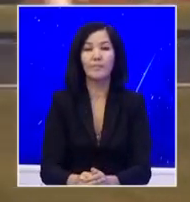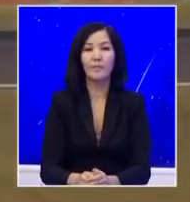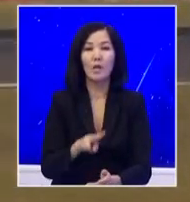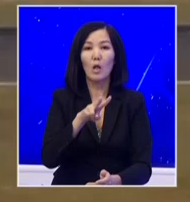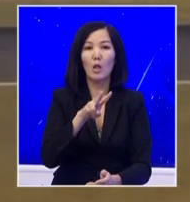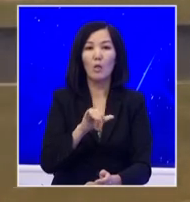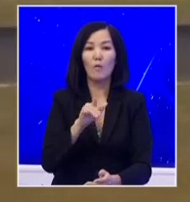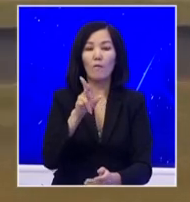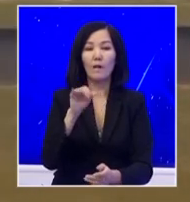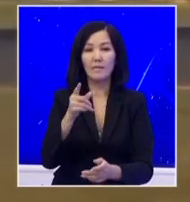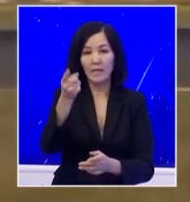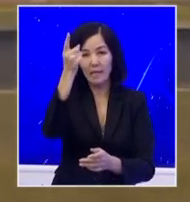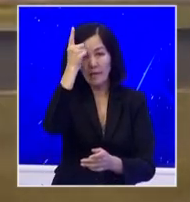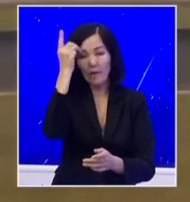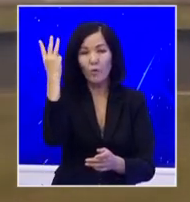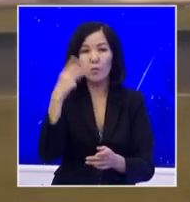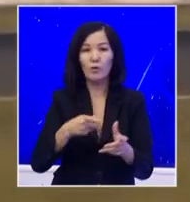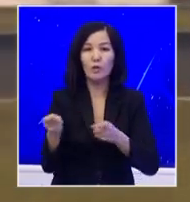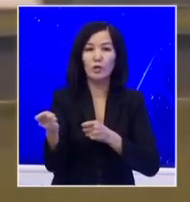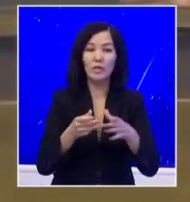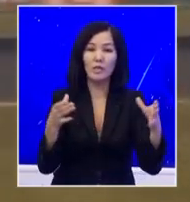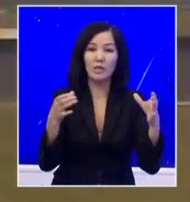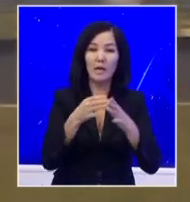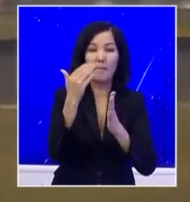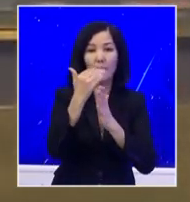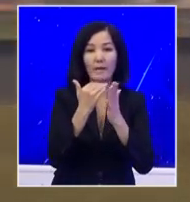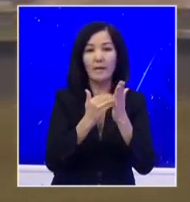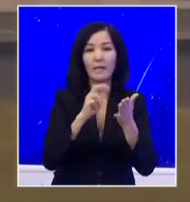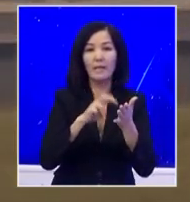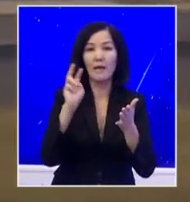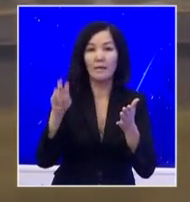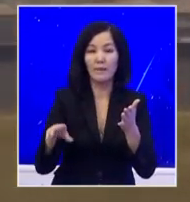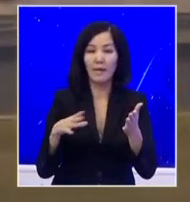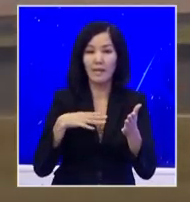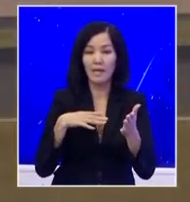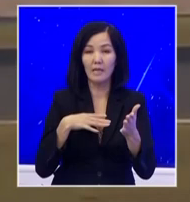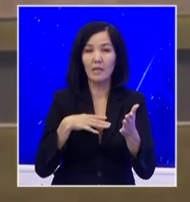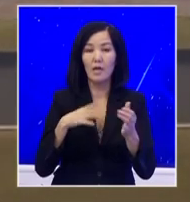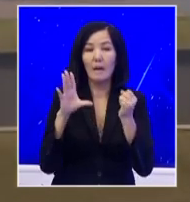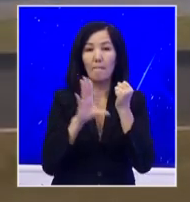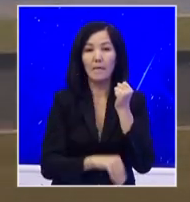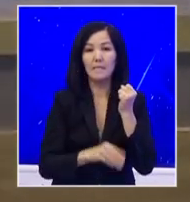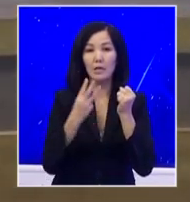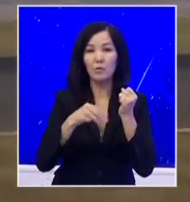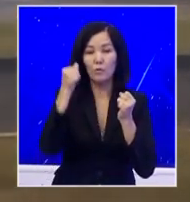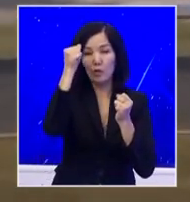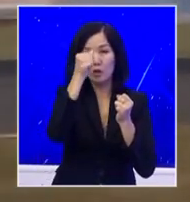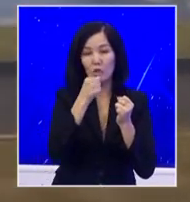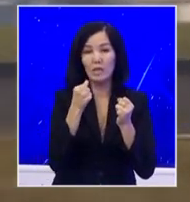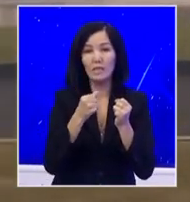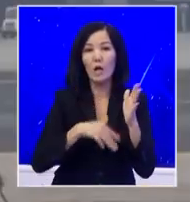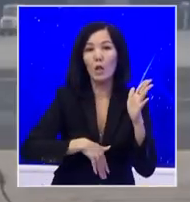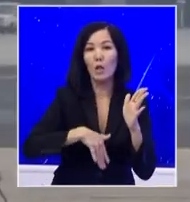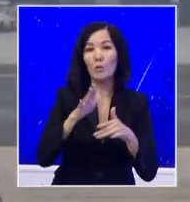Луфтганза Германиядағы 30 жетекші компания тізімінен шығарылды. Бұл әуе компаниясы соңғы 30 жылда үнемі елдегі